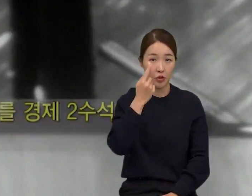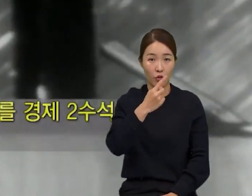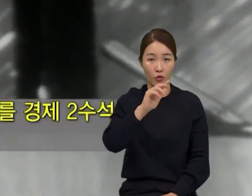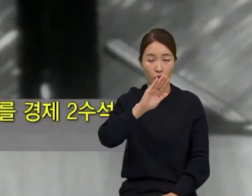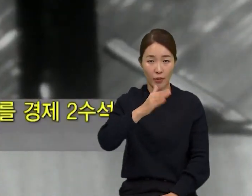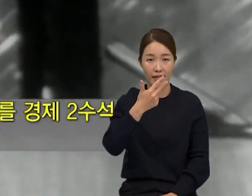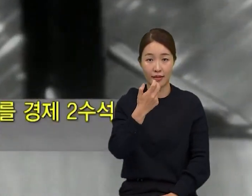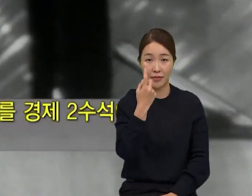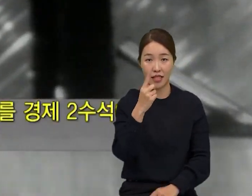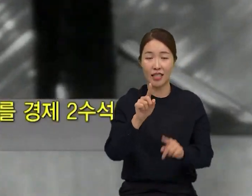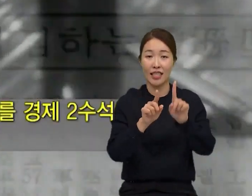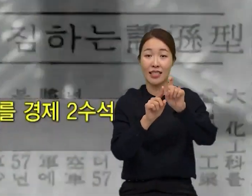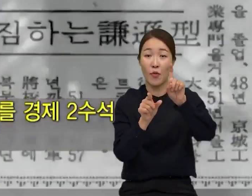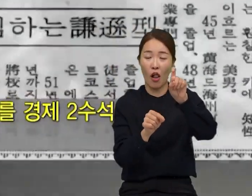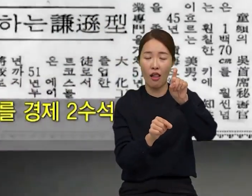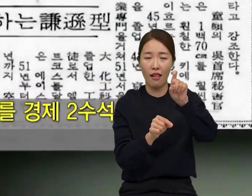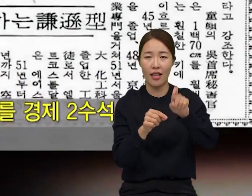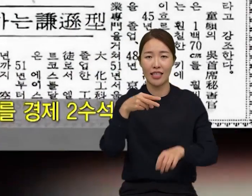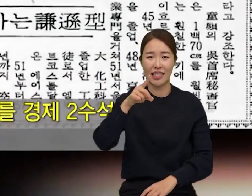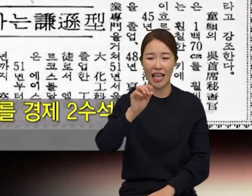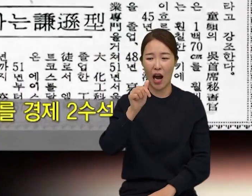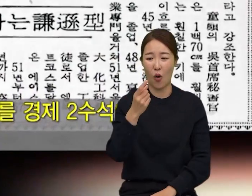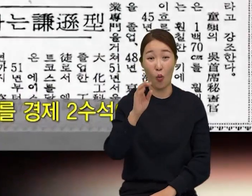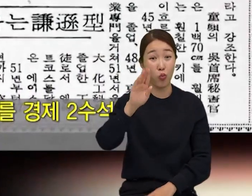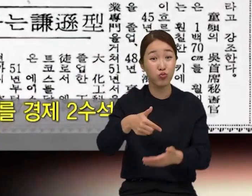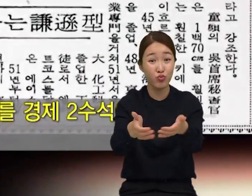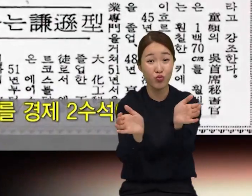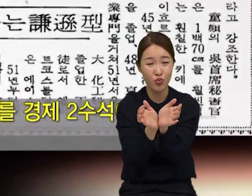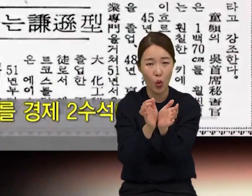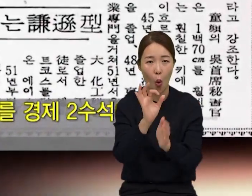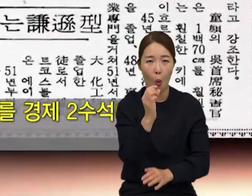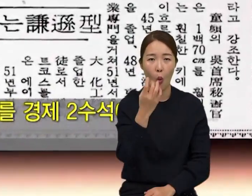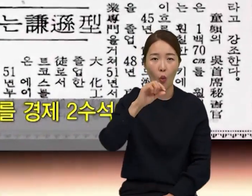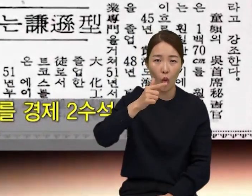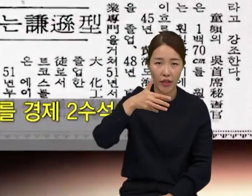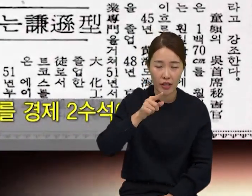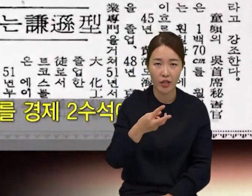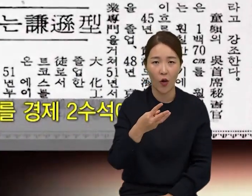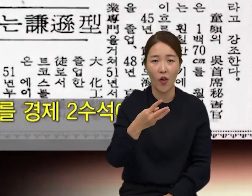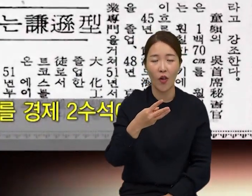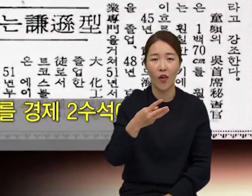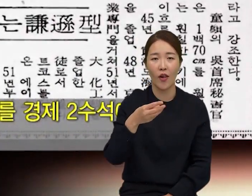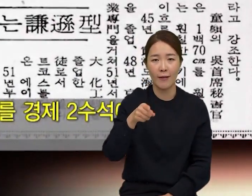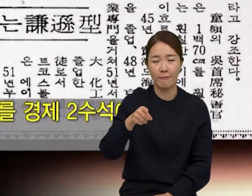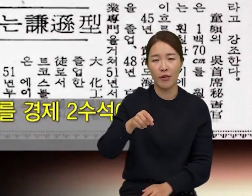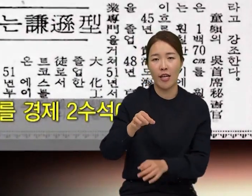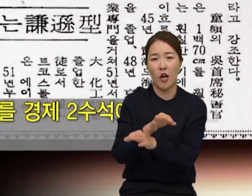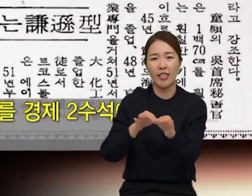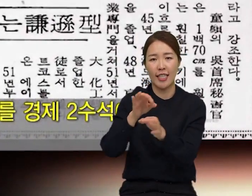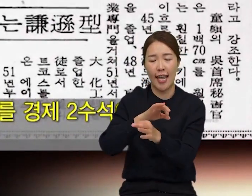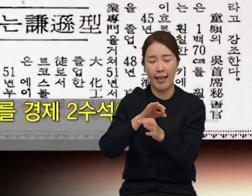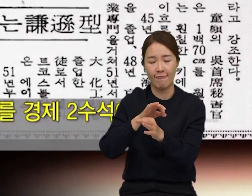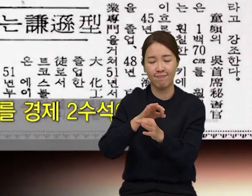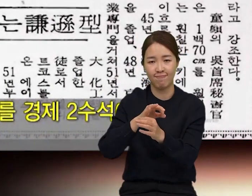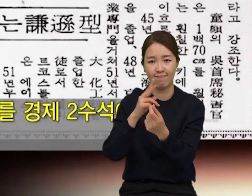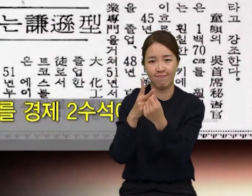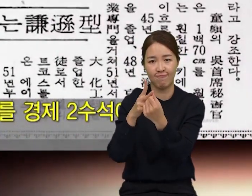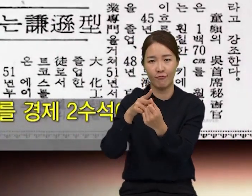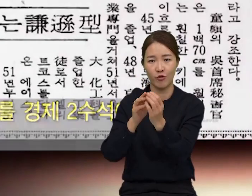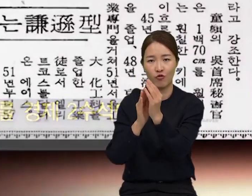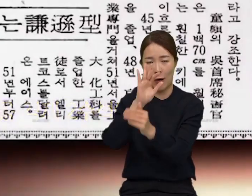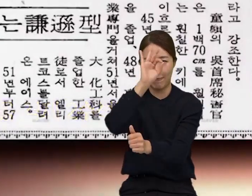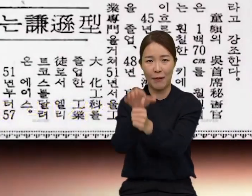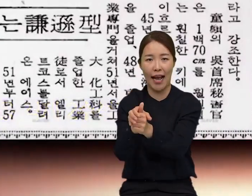박정희는 1971년 11월 상공부의 오원철 차관보를 경제 2수석에 임명해 방위산업 육성 임무를 새로